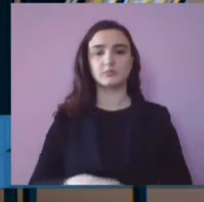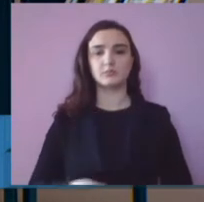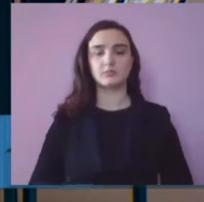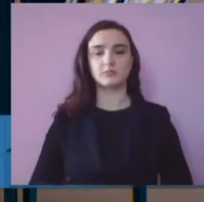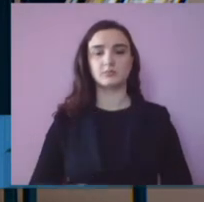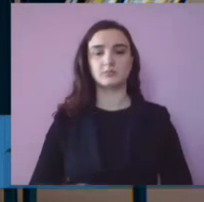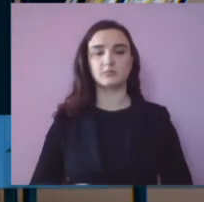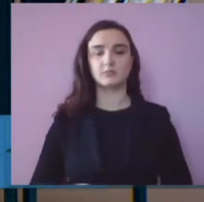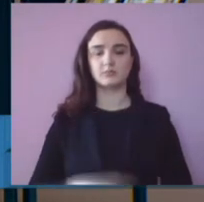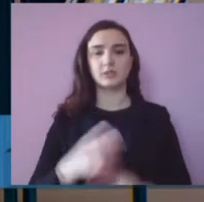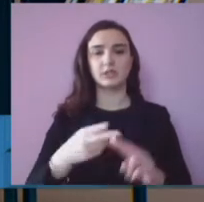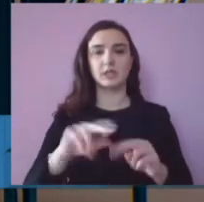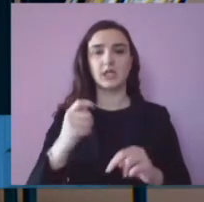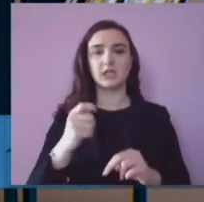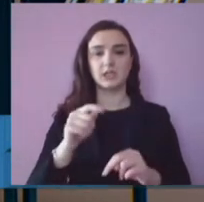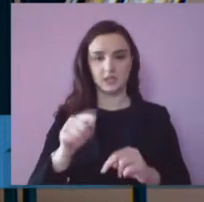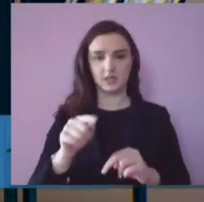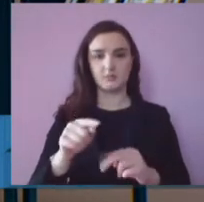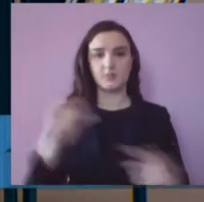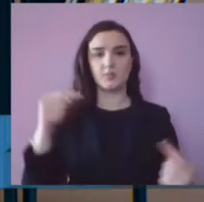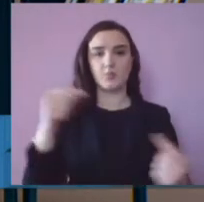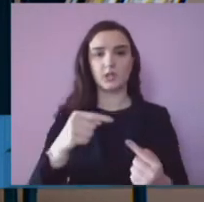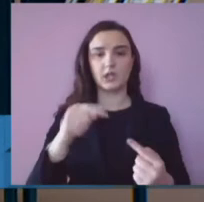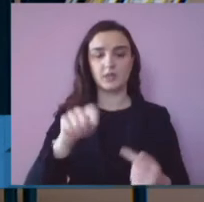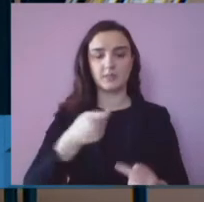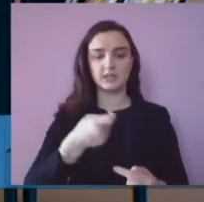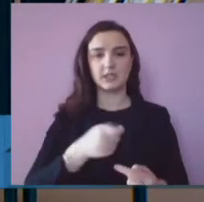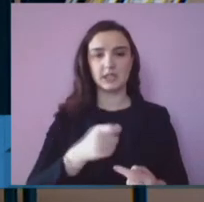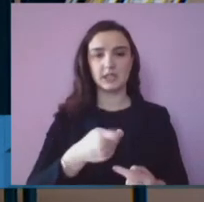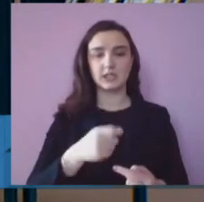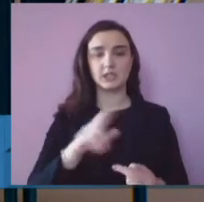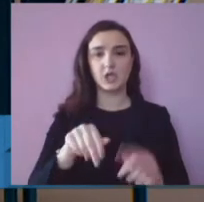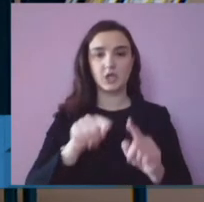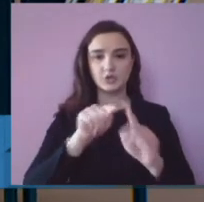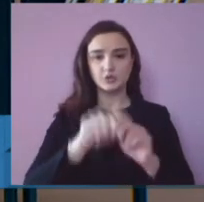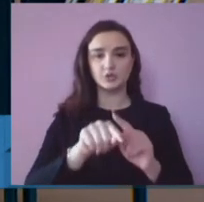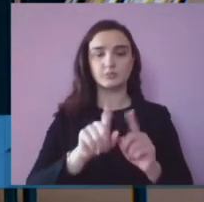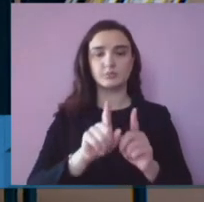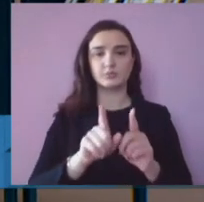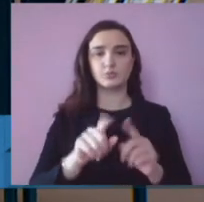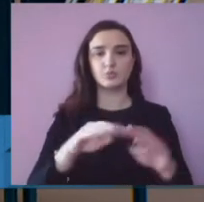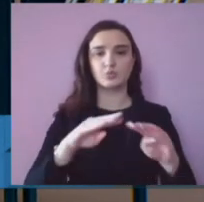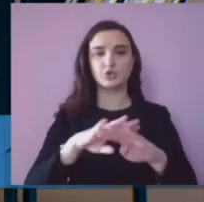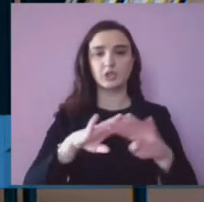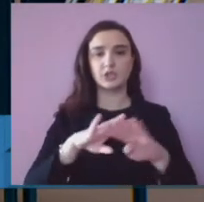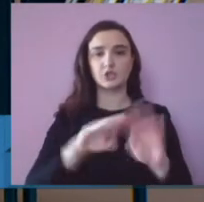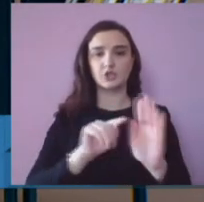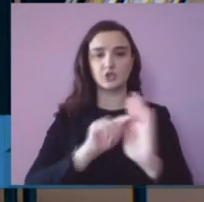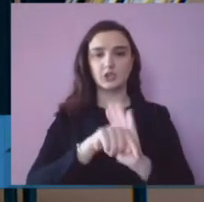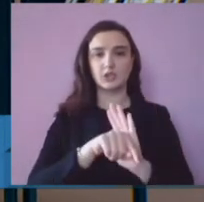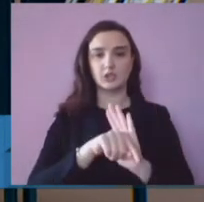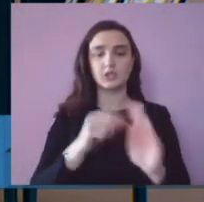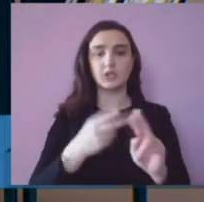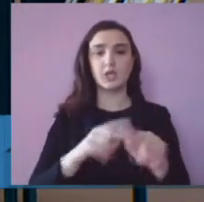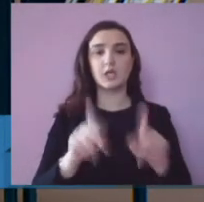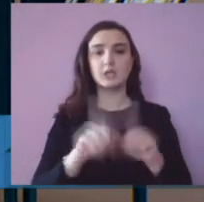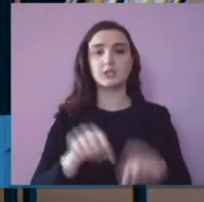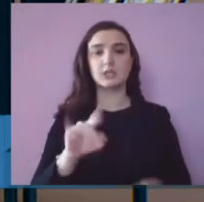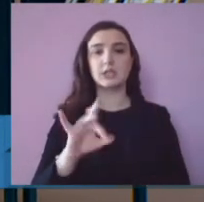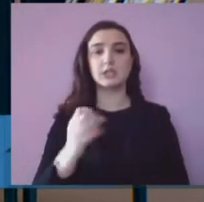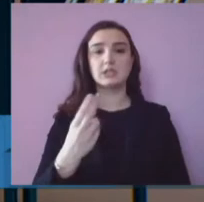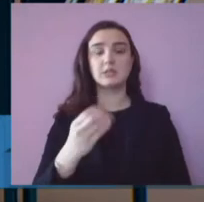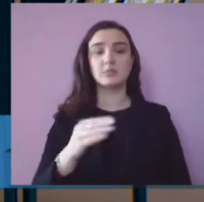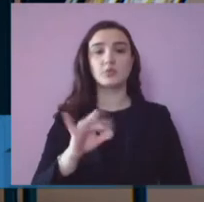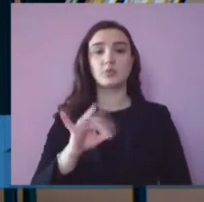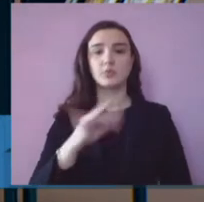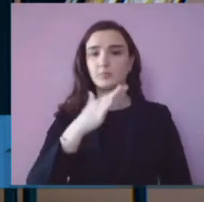გასაღები მოერგება საკეთს და შედის უჯრედში. ასეთი რეცეპტორები ძალიან ბევრი